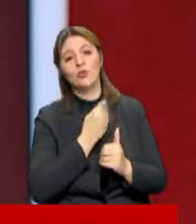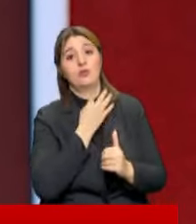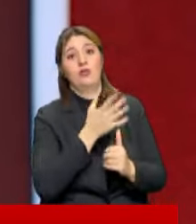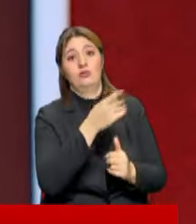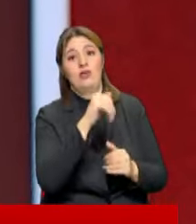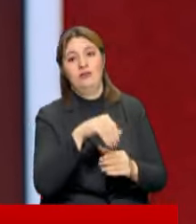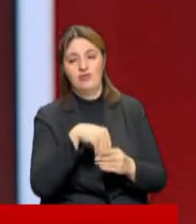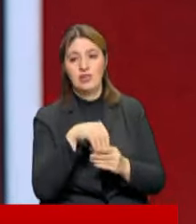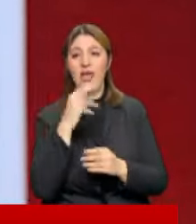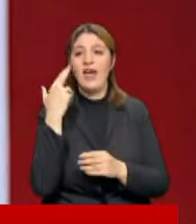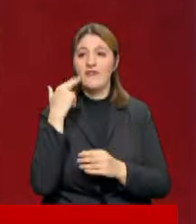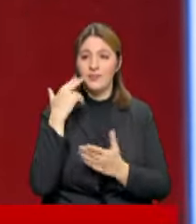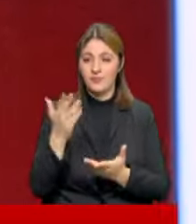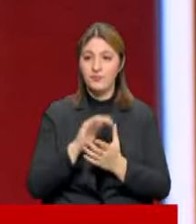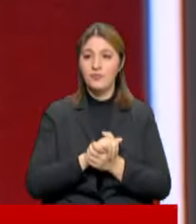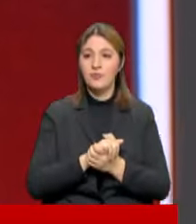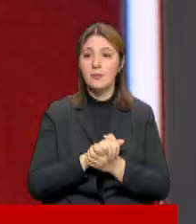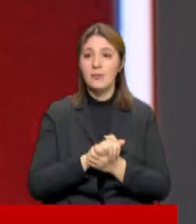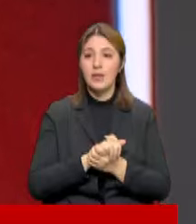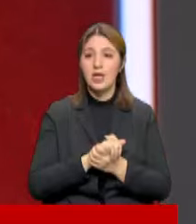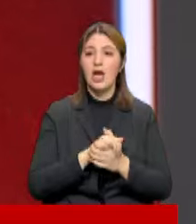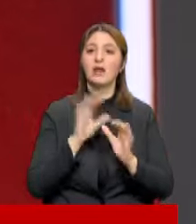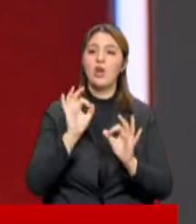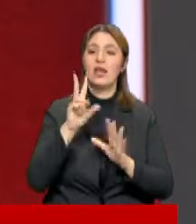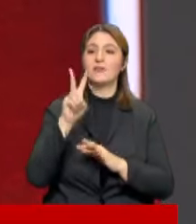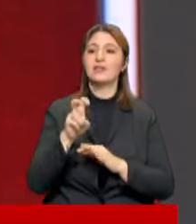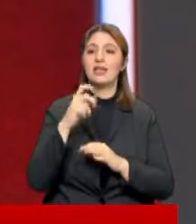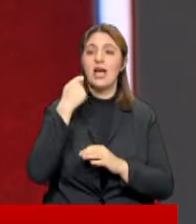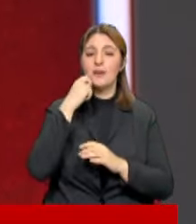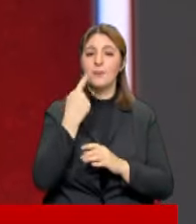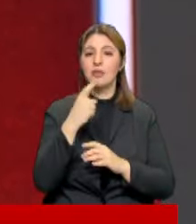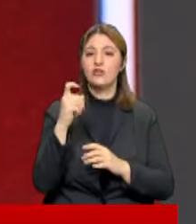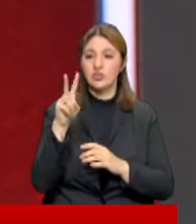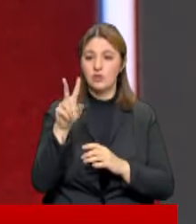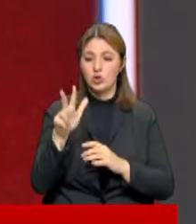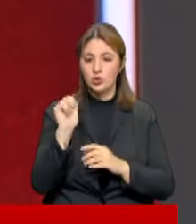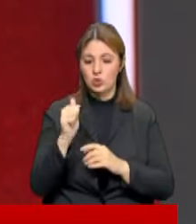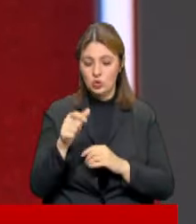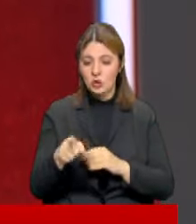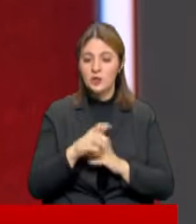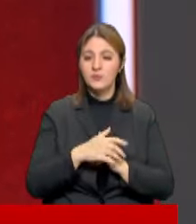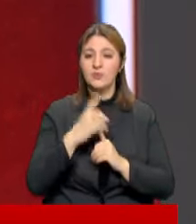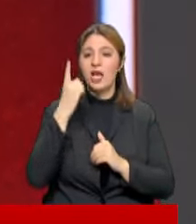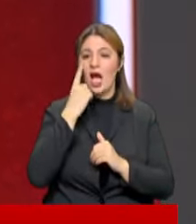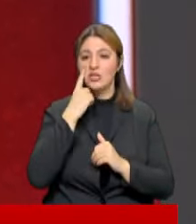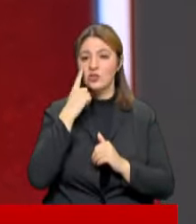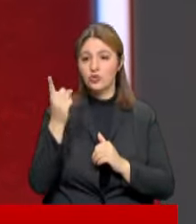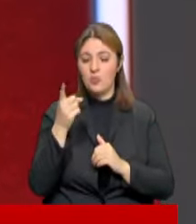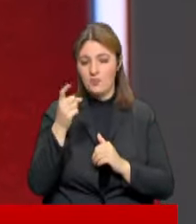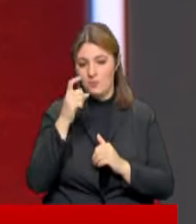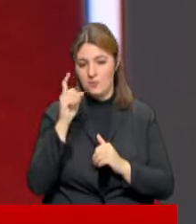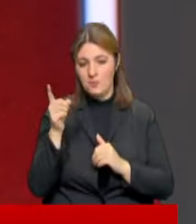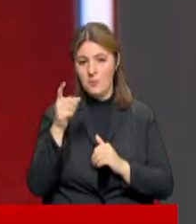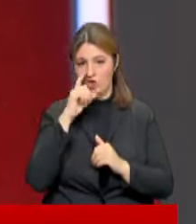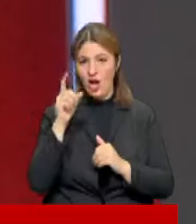siz geldiğiniz için Efendim şöyle 28 Ekim 1923 günü Mustafa Kemal Paşa ki